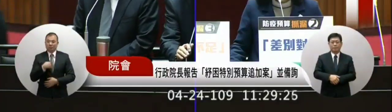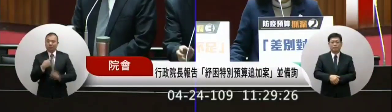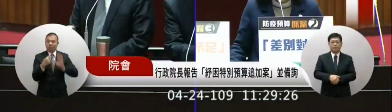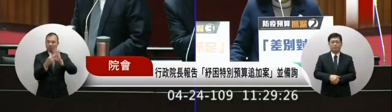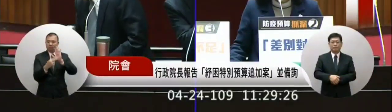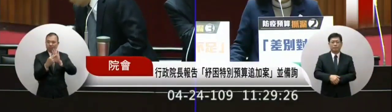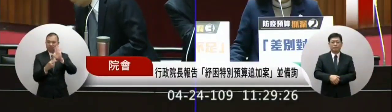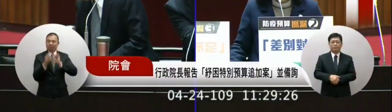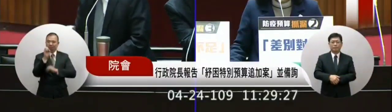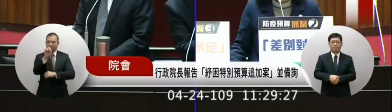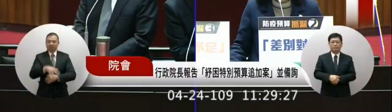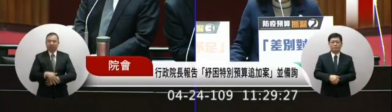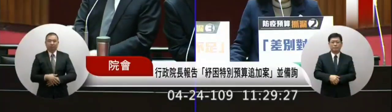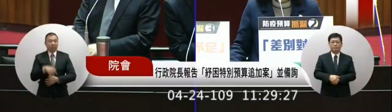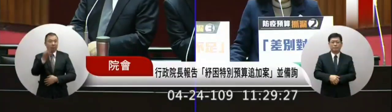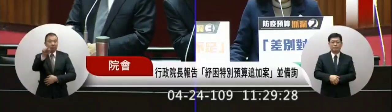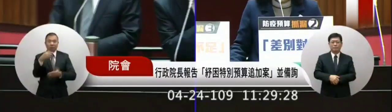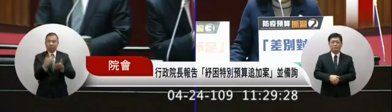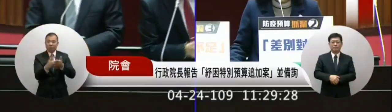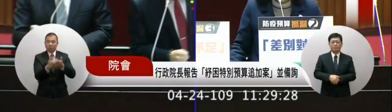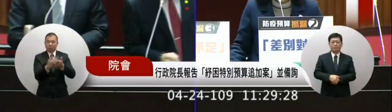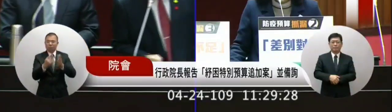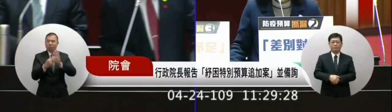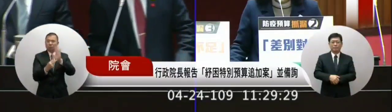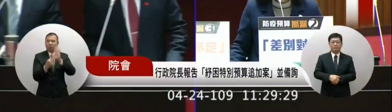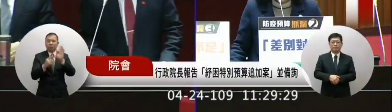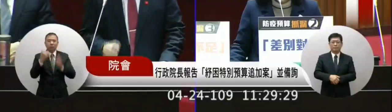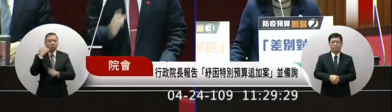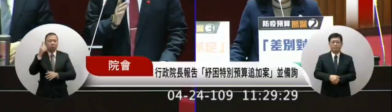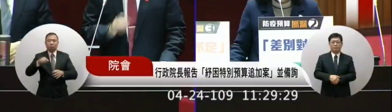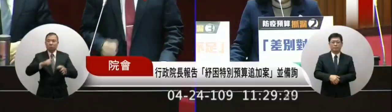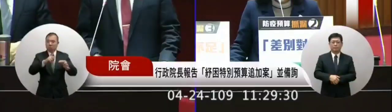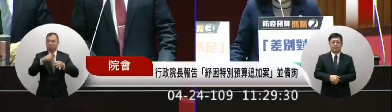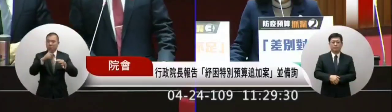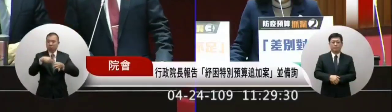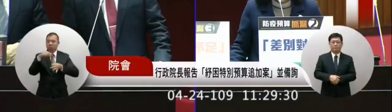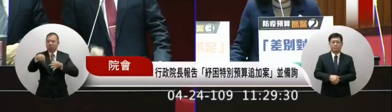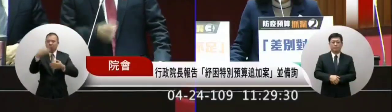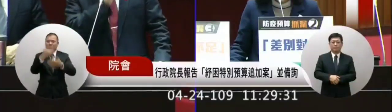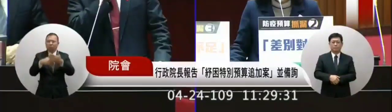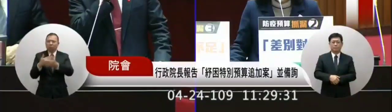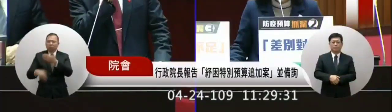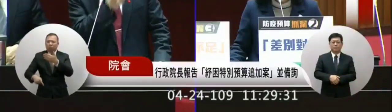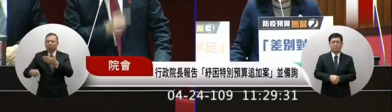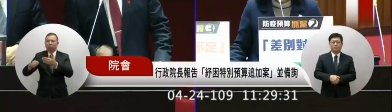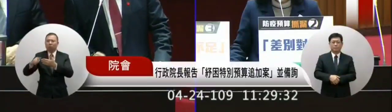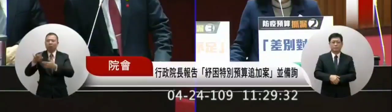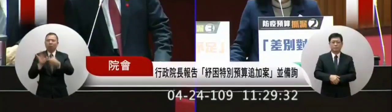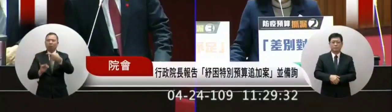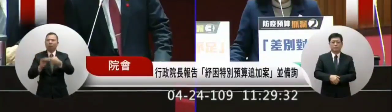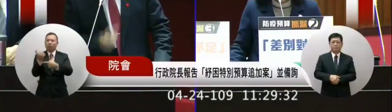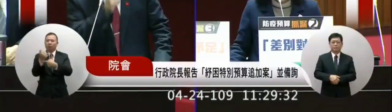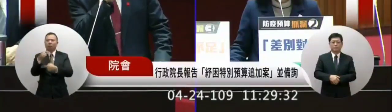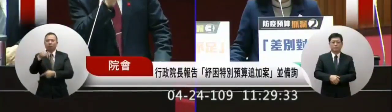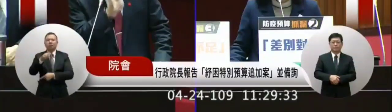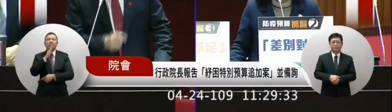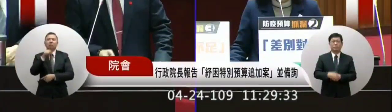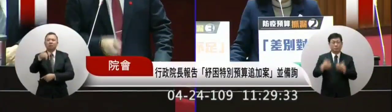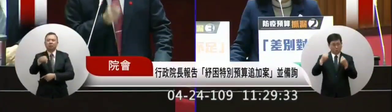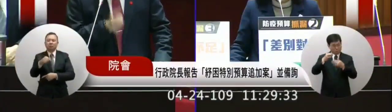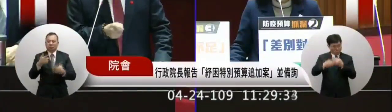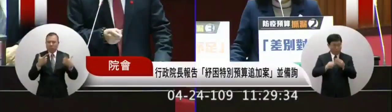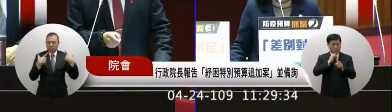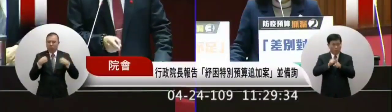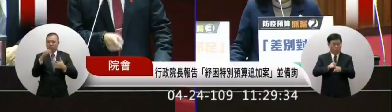员报告，尤其你这个图内底讲衰退50%啦， 吼。 我甲委员报告，这是委员职、委员